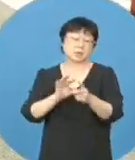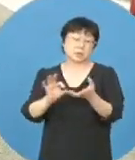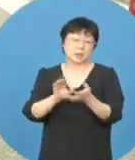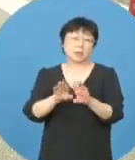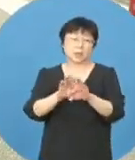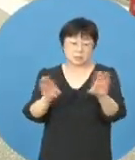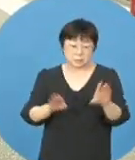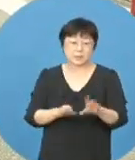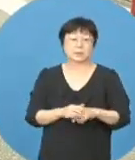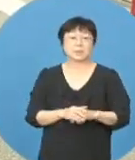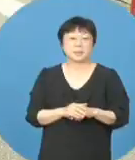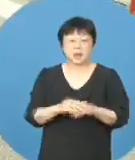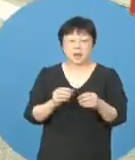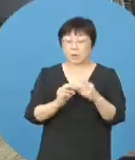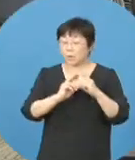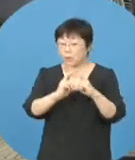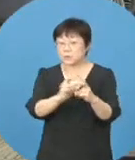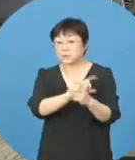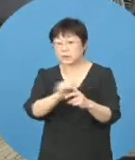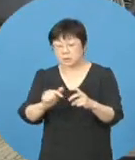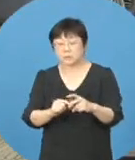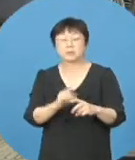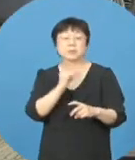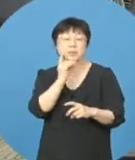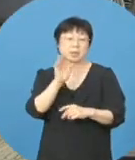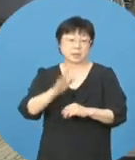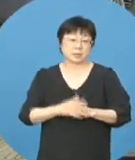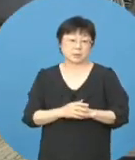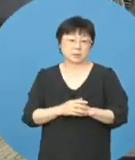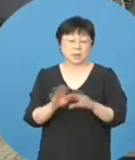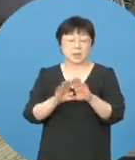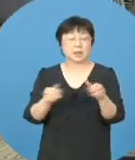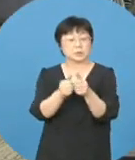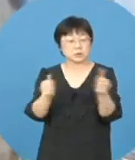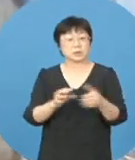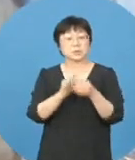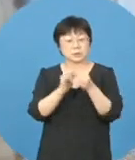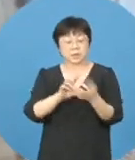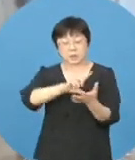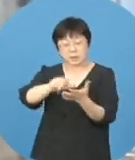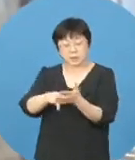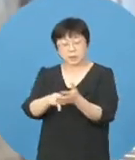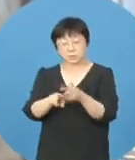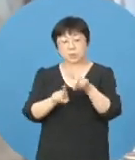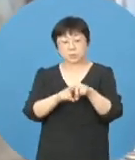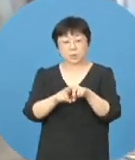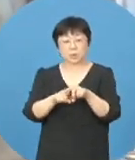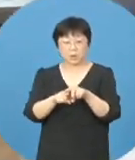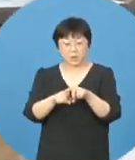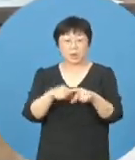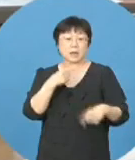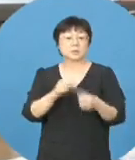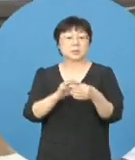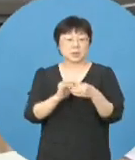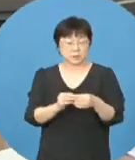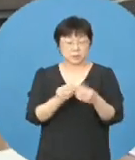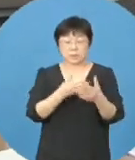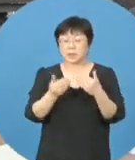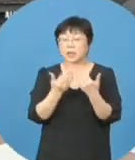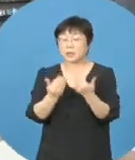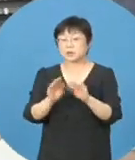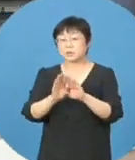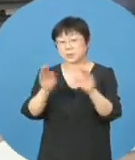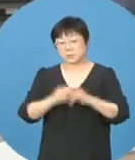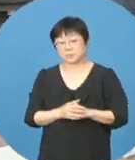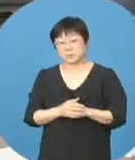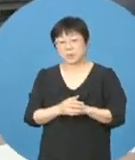されます。開所式に続いて地元の小学生による体験学習も行われました。水から